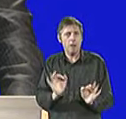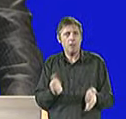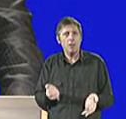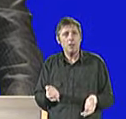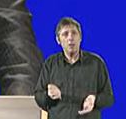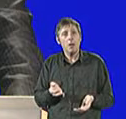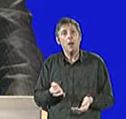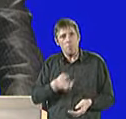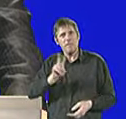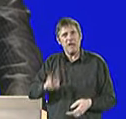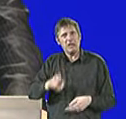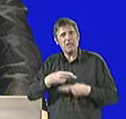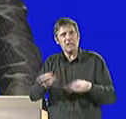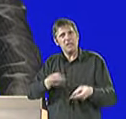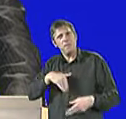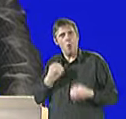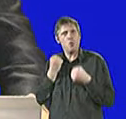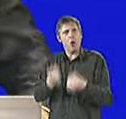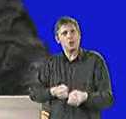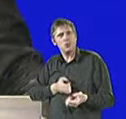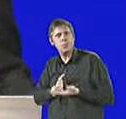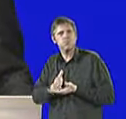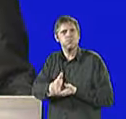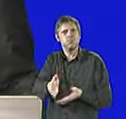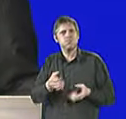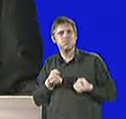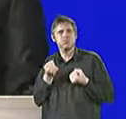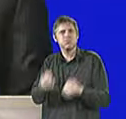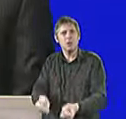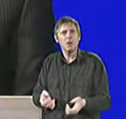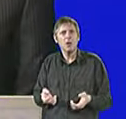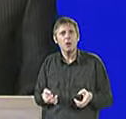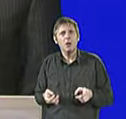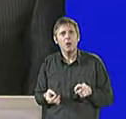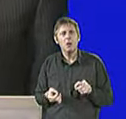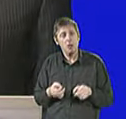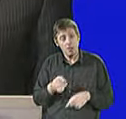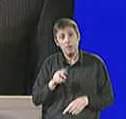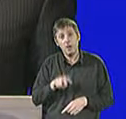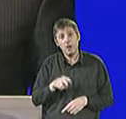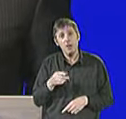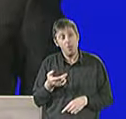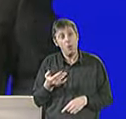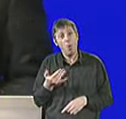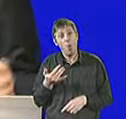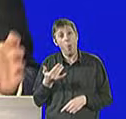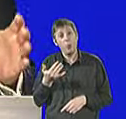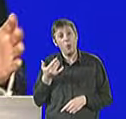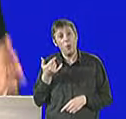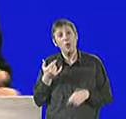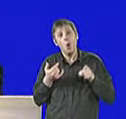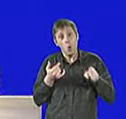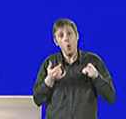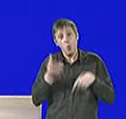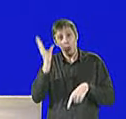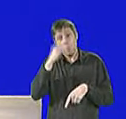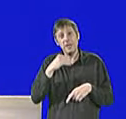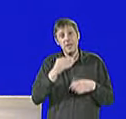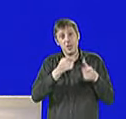du courage pour dire la vérité. Il faut dire que ça faisait bien longtemps qu'ils n'étaient plus allés dans les